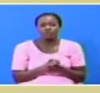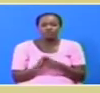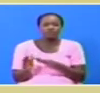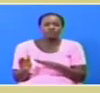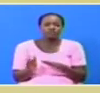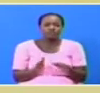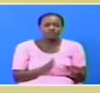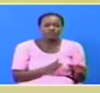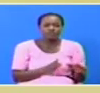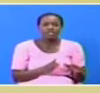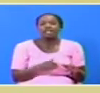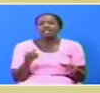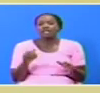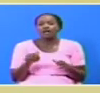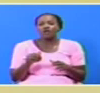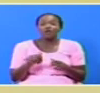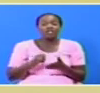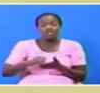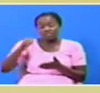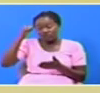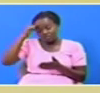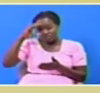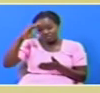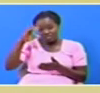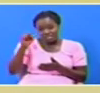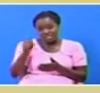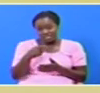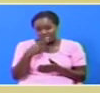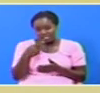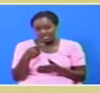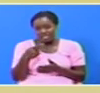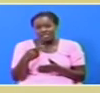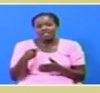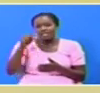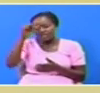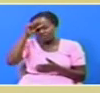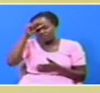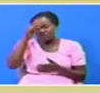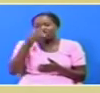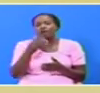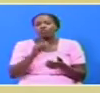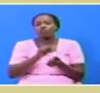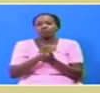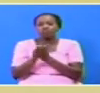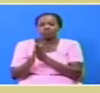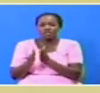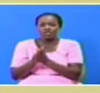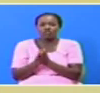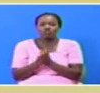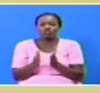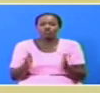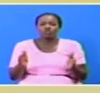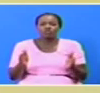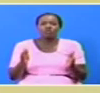Kwingineko, waziri wa elimu Fred Matiang'i ametangaza mpango wa serikali wa kutenga fedha zitakazotumiwa kwa upanuzi wa shule za